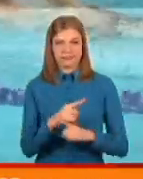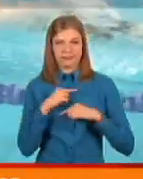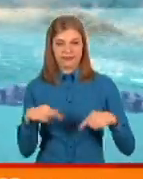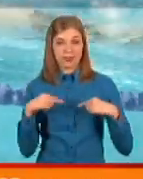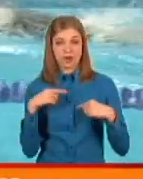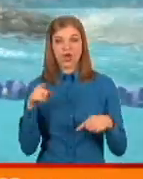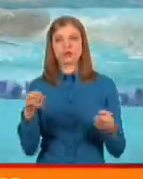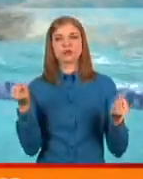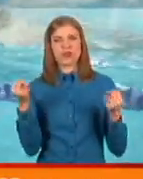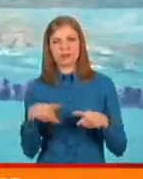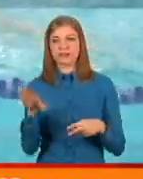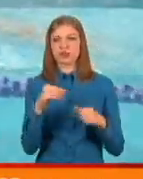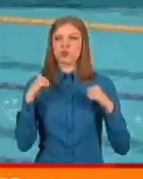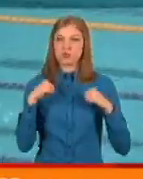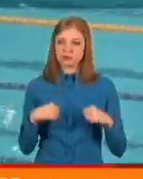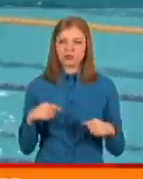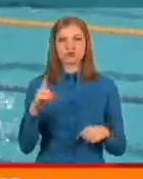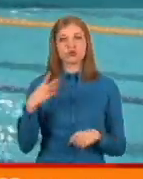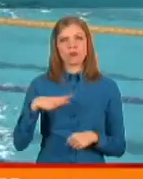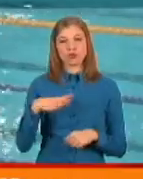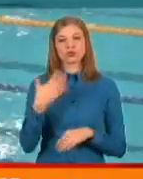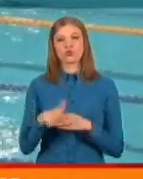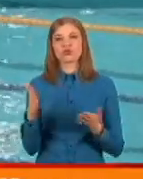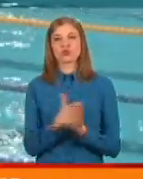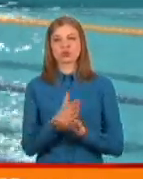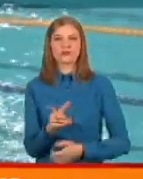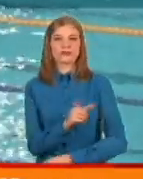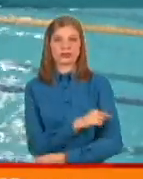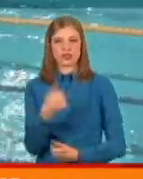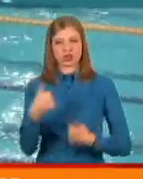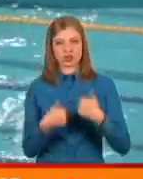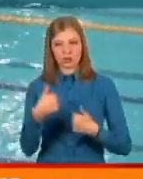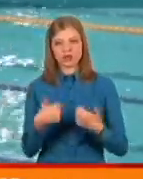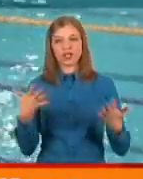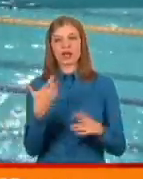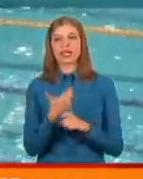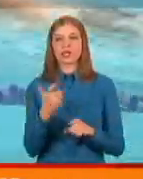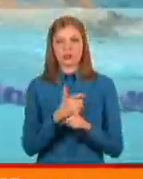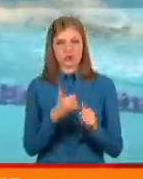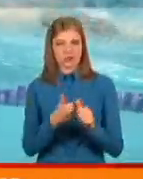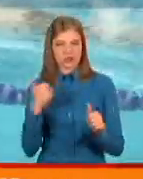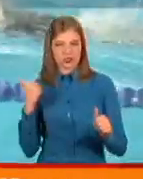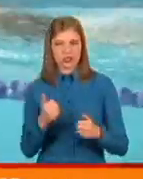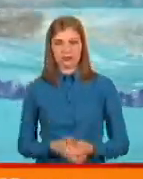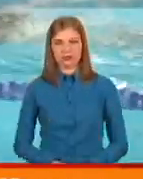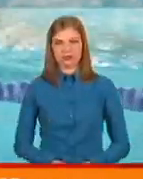плавці навмисне уповільнюються, щоби почекати вже зовсім виснаженого конкурента, який дуже відстав.